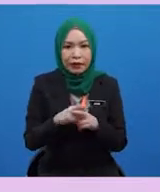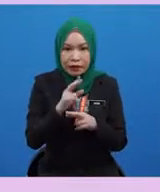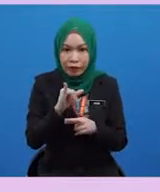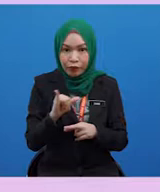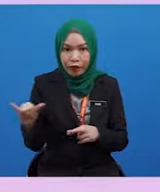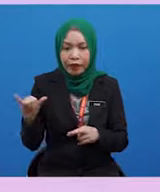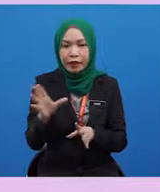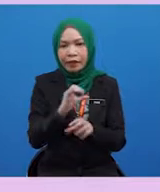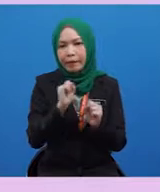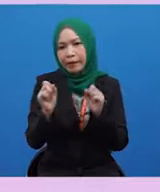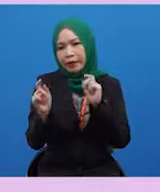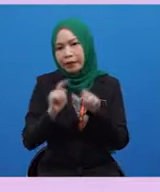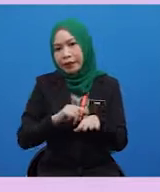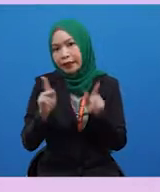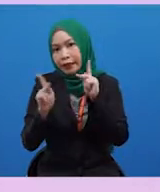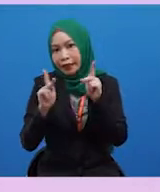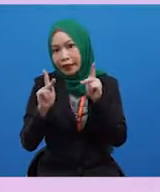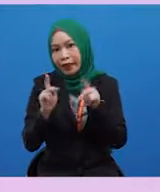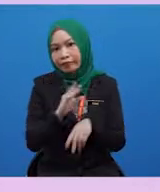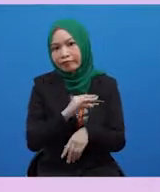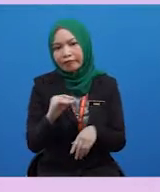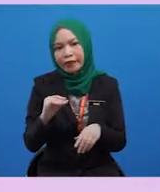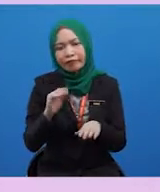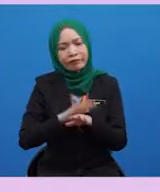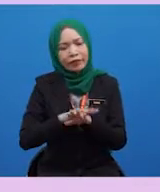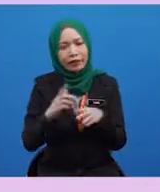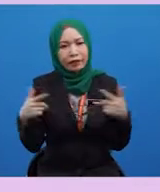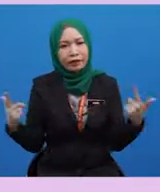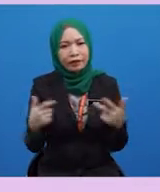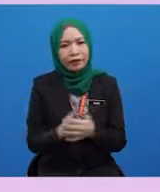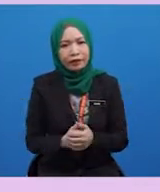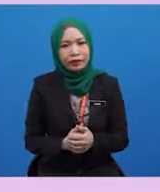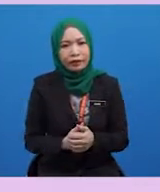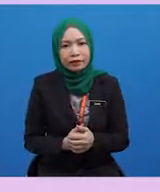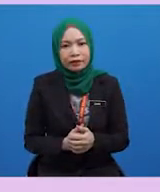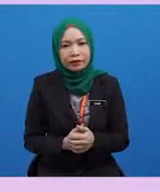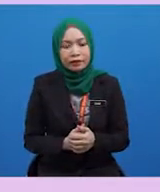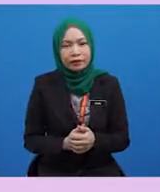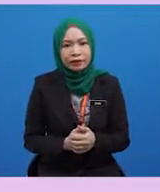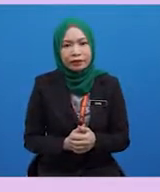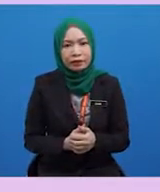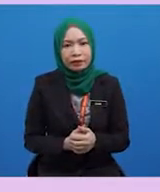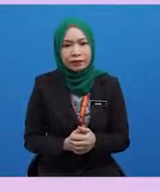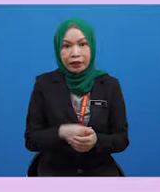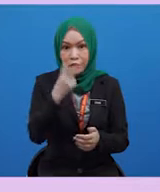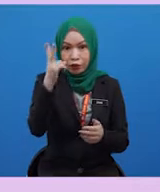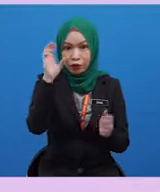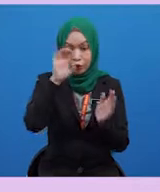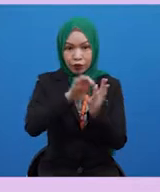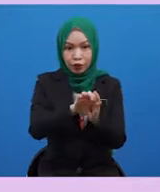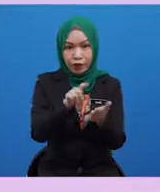dapat dikatakan dan natijahnya. Perhatikan contoh wacana berikut.